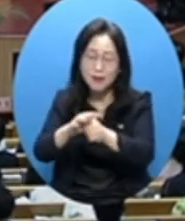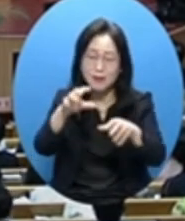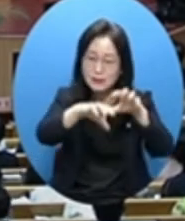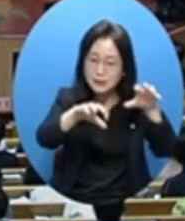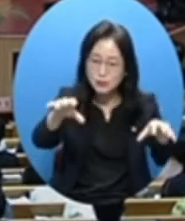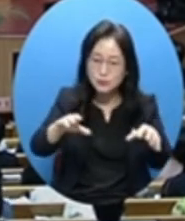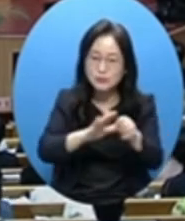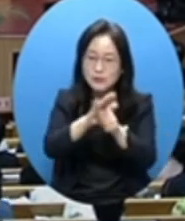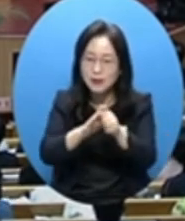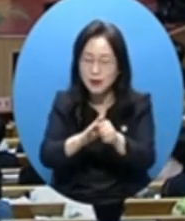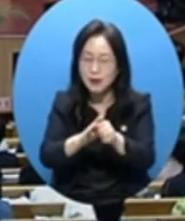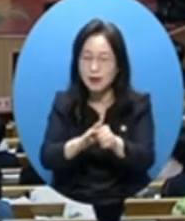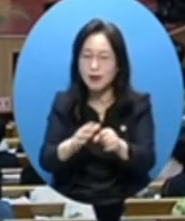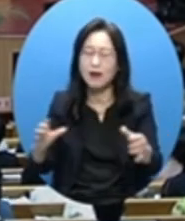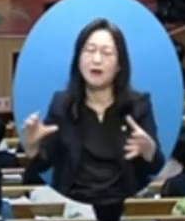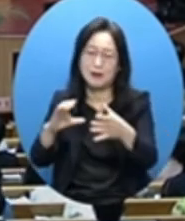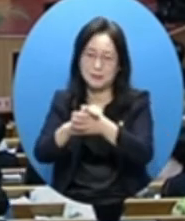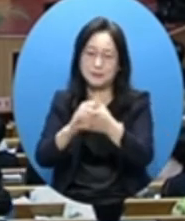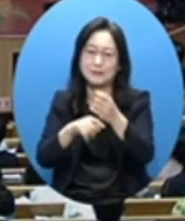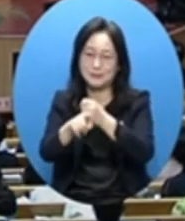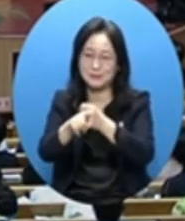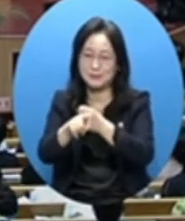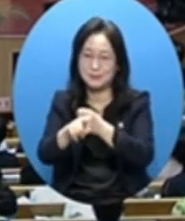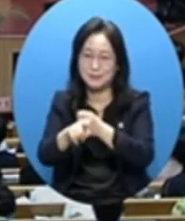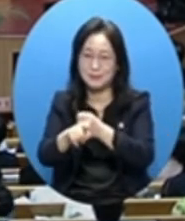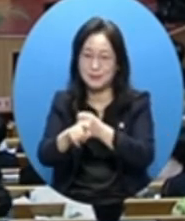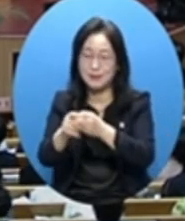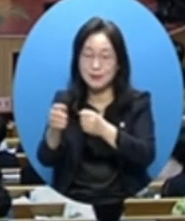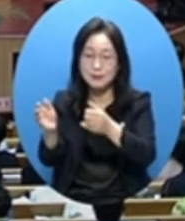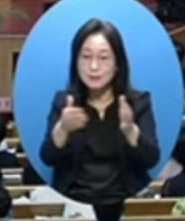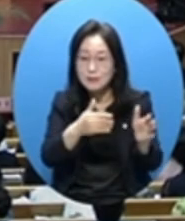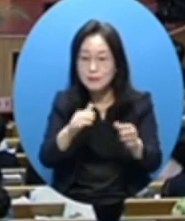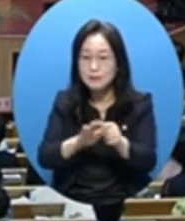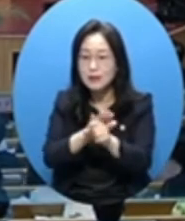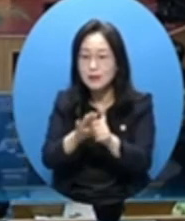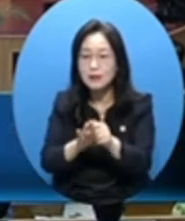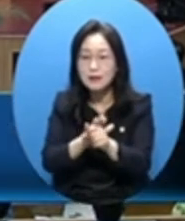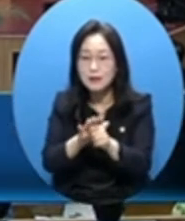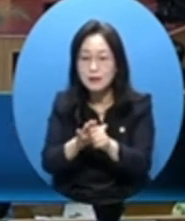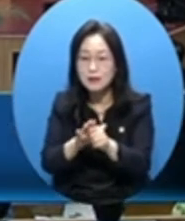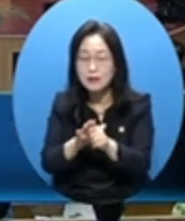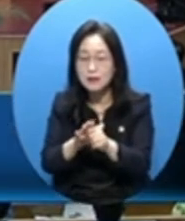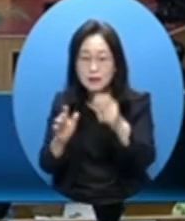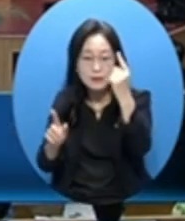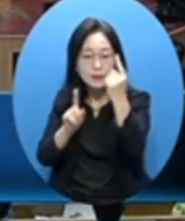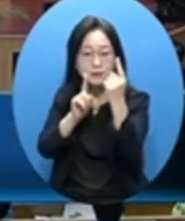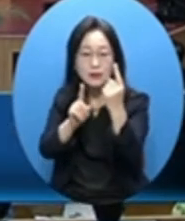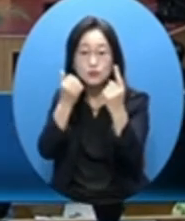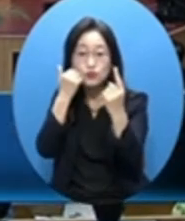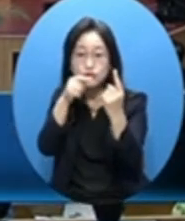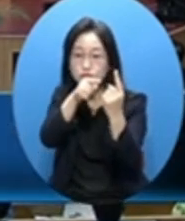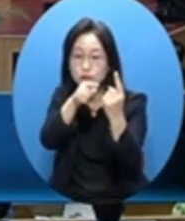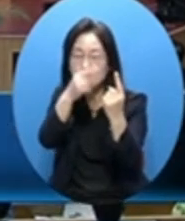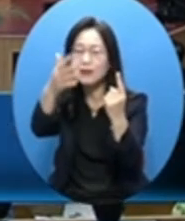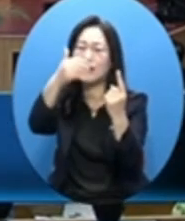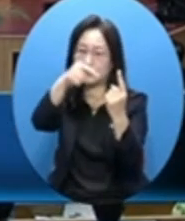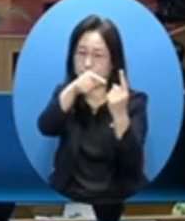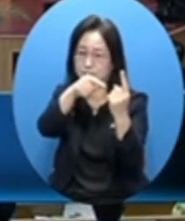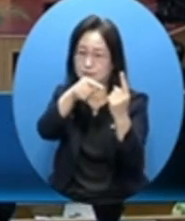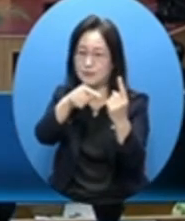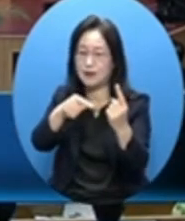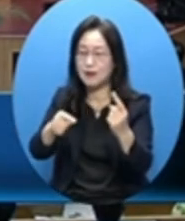것입니다 그런데이 사랑의 대상이 바로 우리 하나님이십니다 사랑